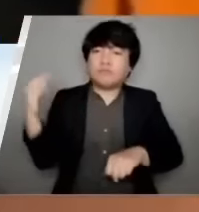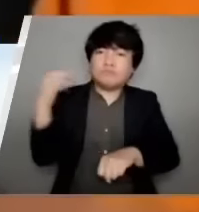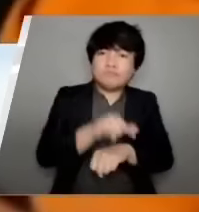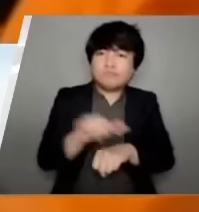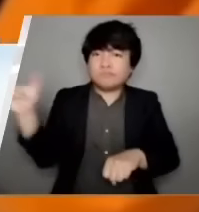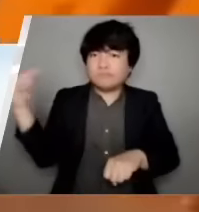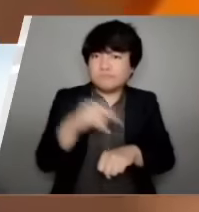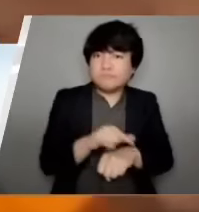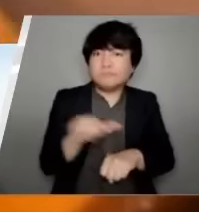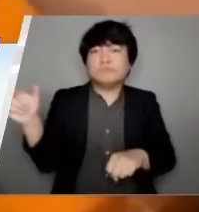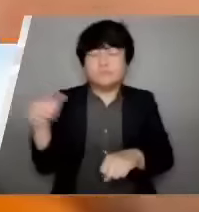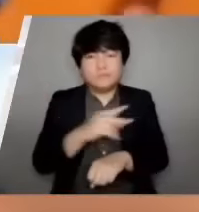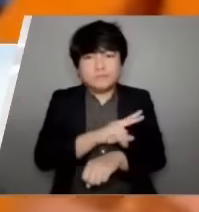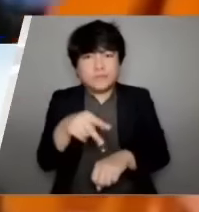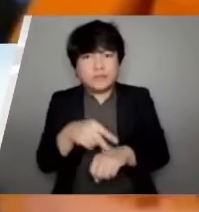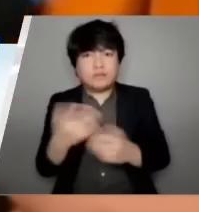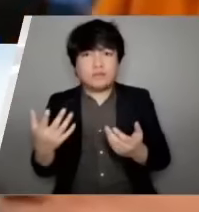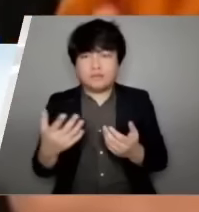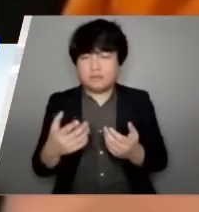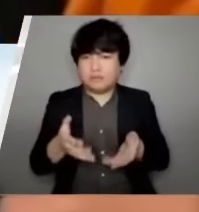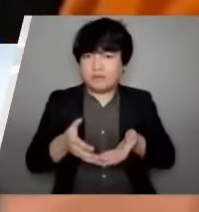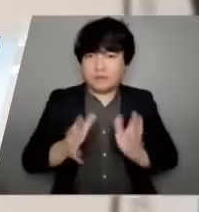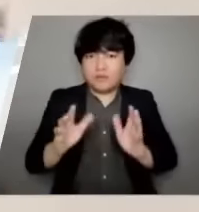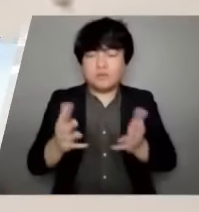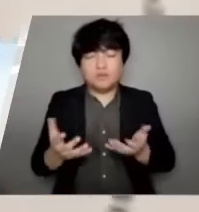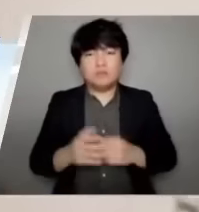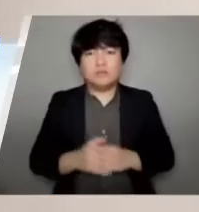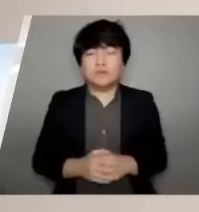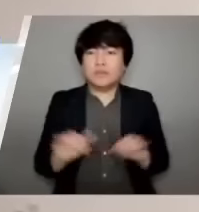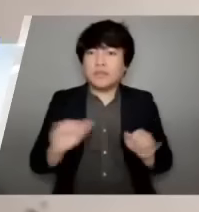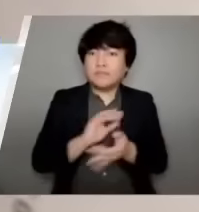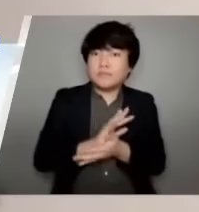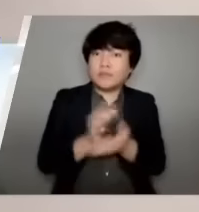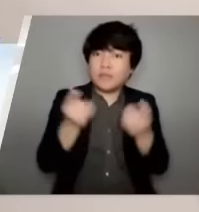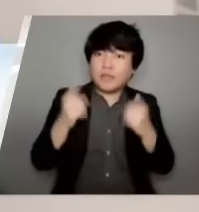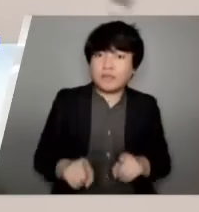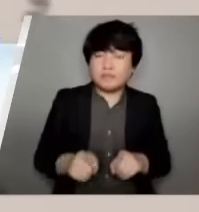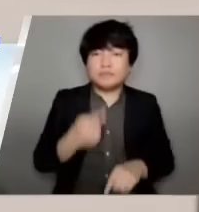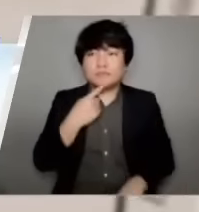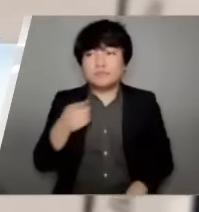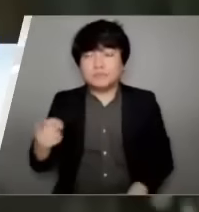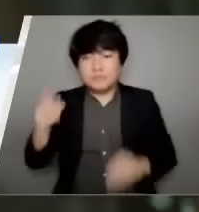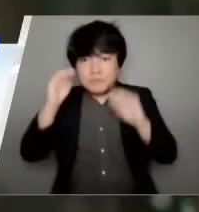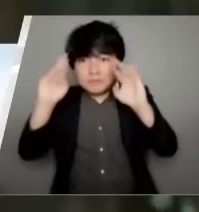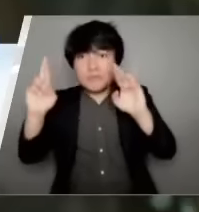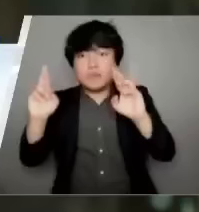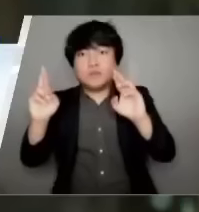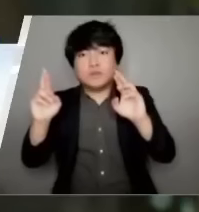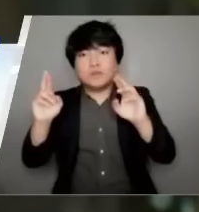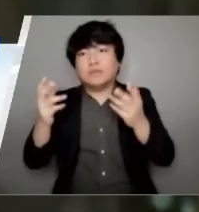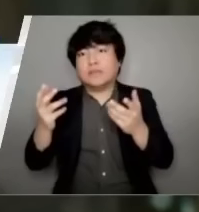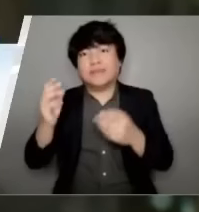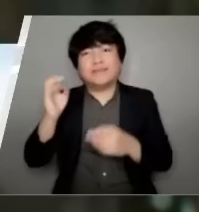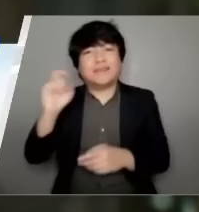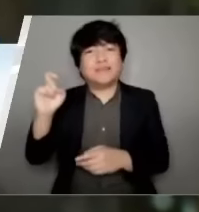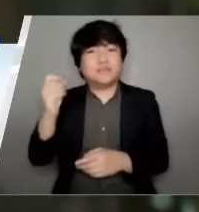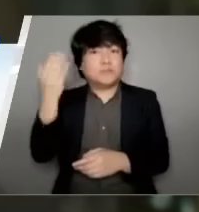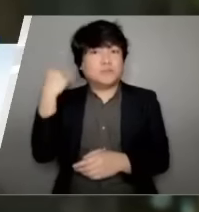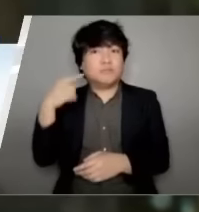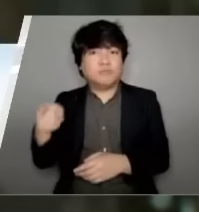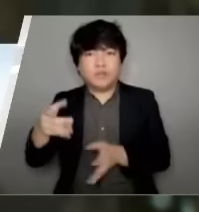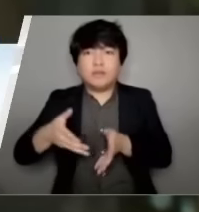na rin ng imbestigasyon ang mga travel pass ni Wang nung pandemic na inissue ni dating Bamban Mayor Antonio Feliciano. Bakit nag-issue siya ng